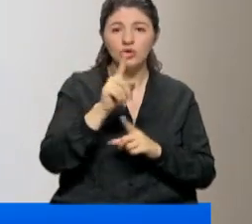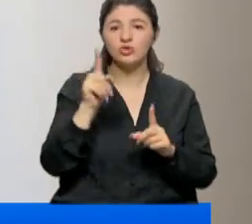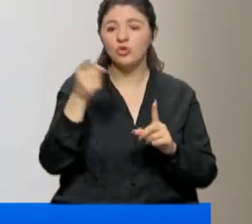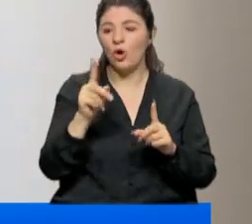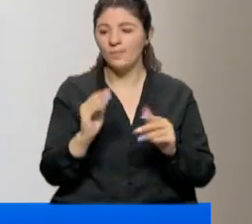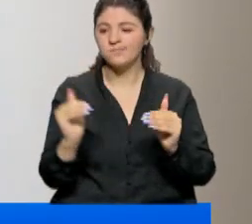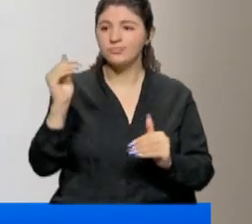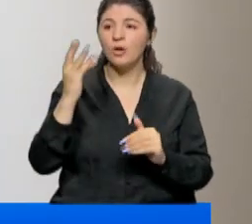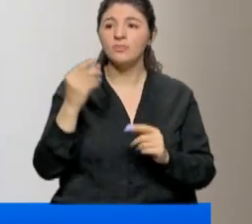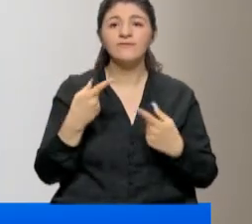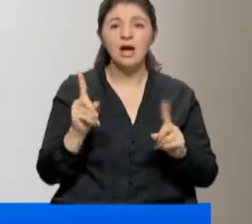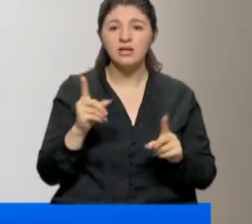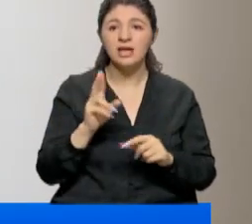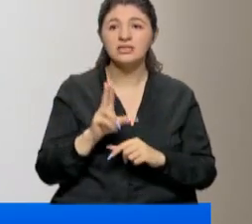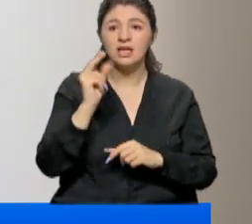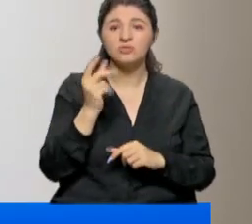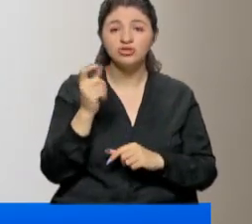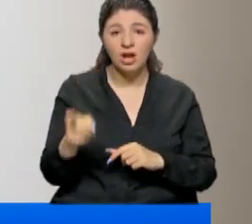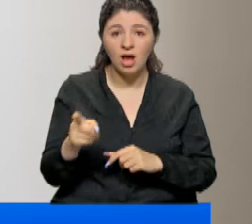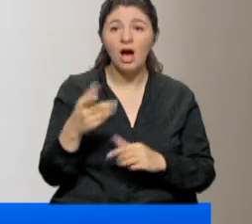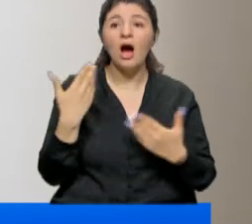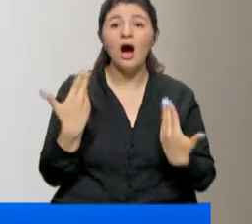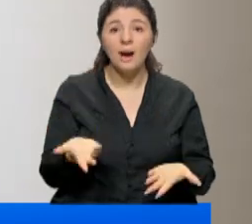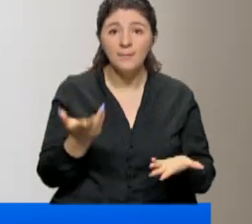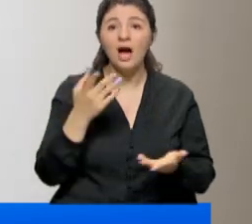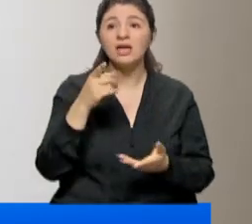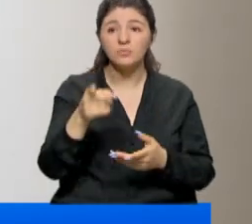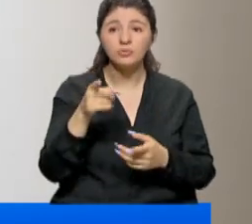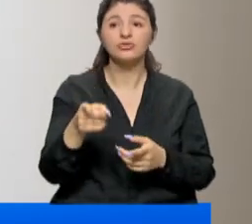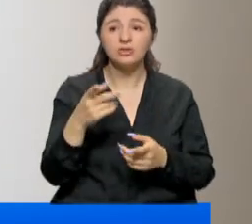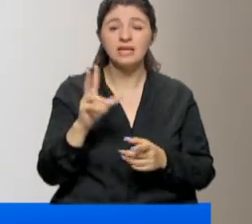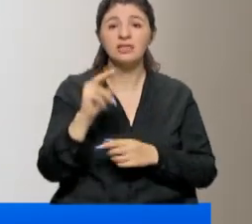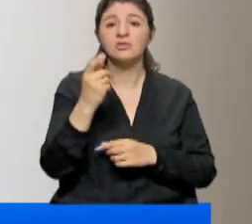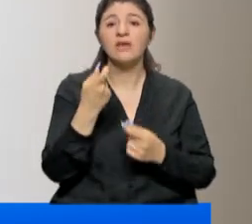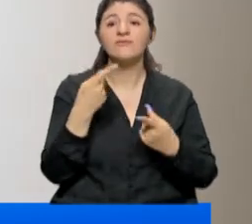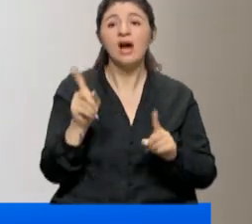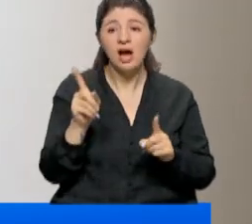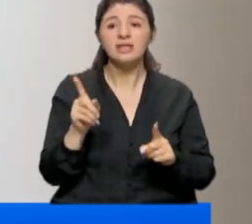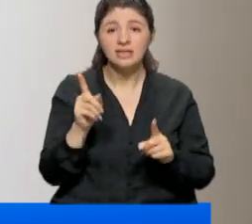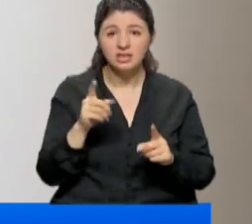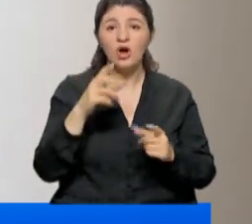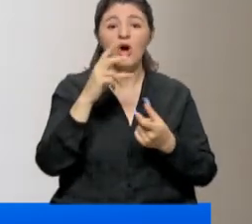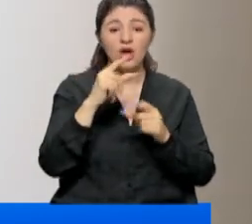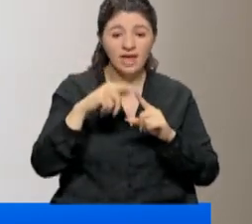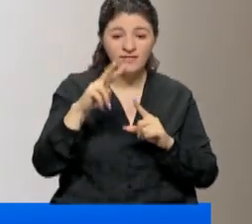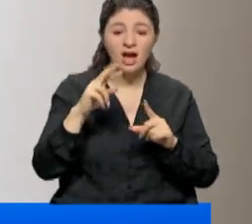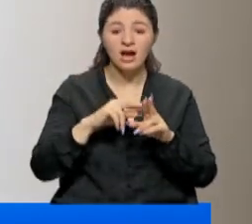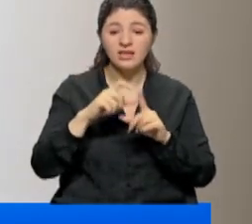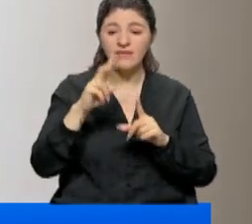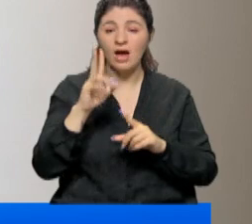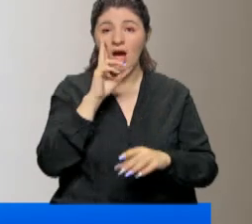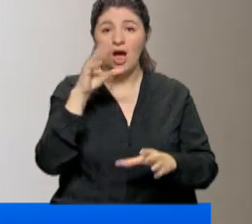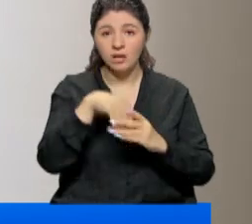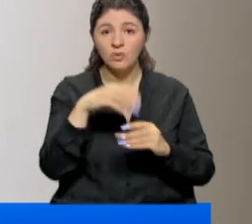ondan 112v çıkmasındaki fark 70 lira ancak yine burada 70 liralık farkın ÖTV ve KDV dikkate